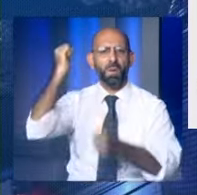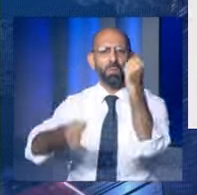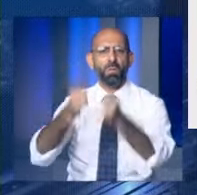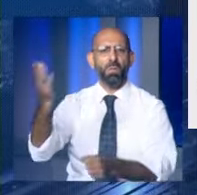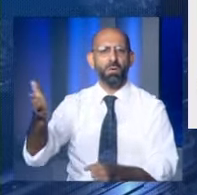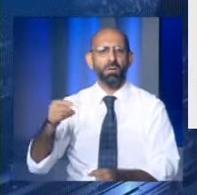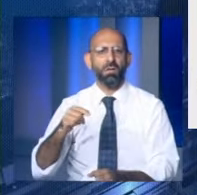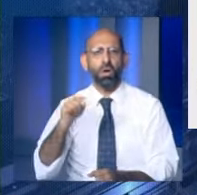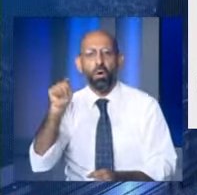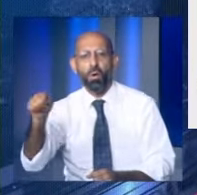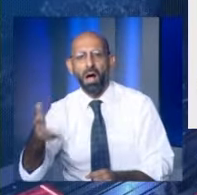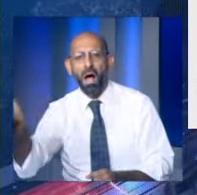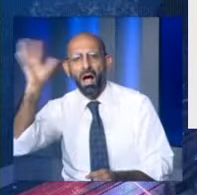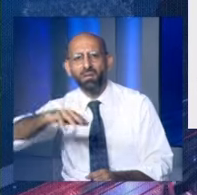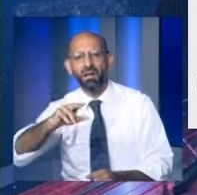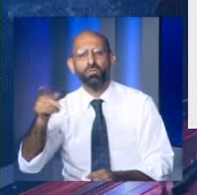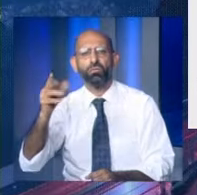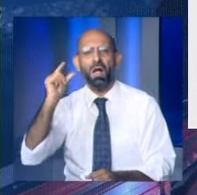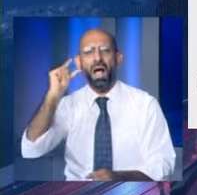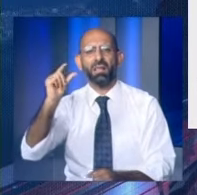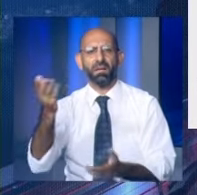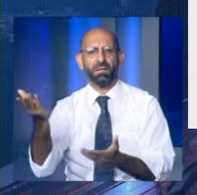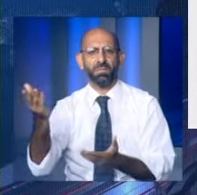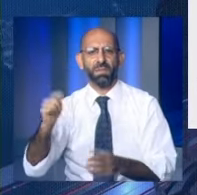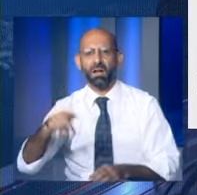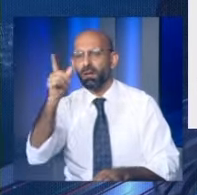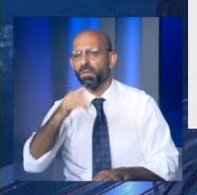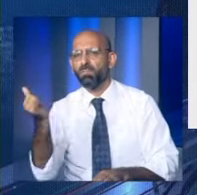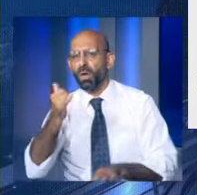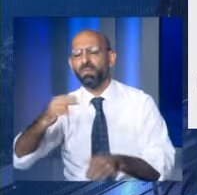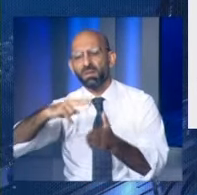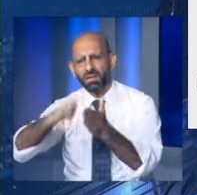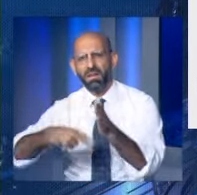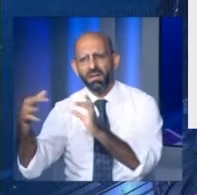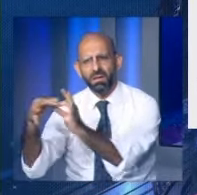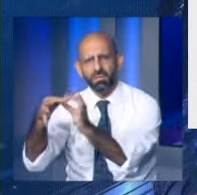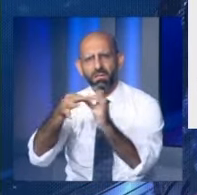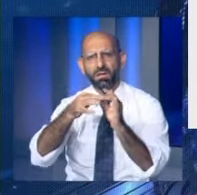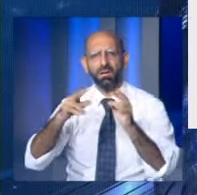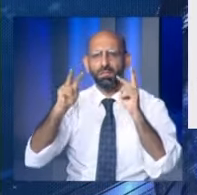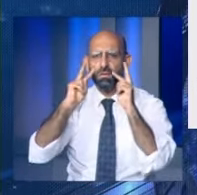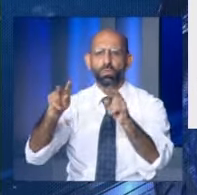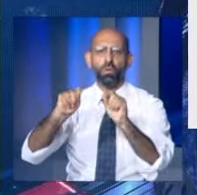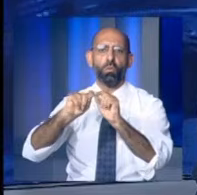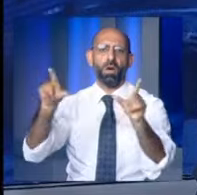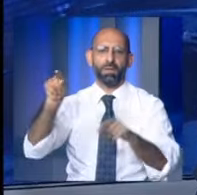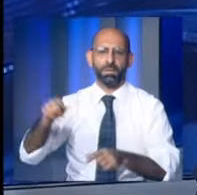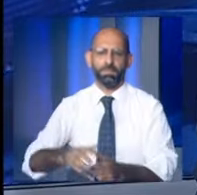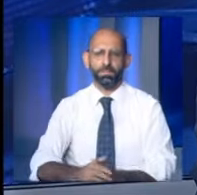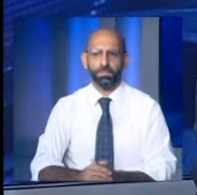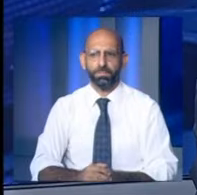جديدة لإنقاذ الإنسانية من مثل هذه المجازر، أو ما هو أكثر خطرا عليها، أي الاعتياد عليها والتكيف